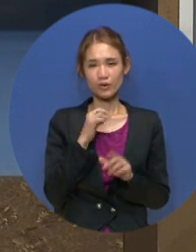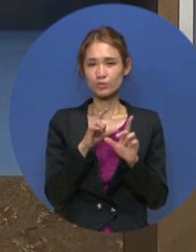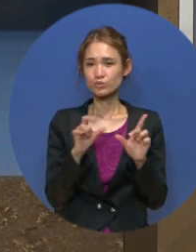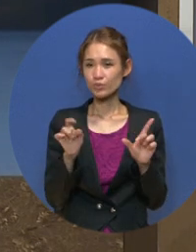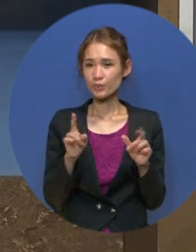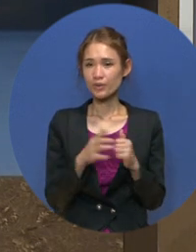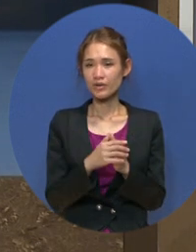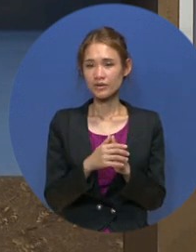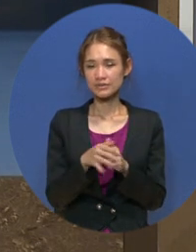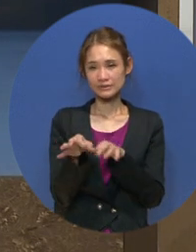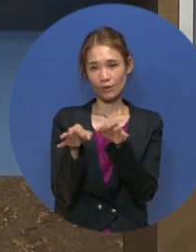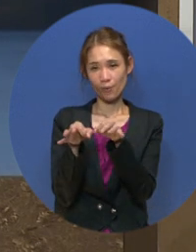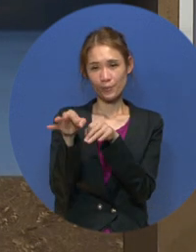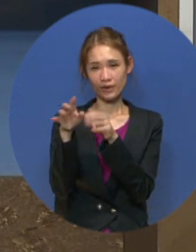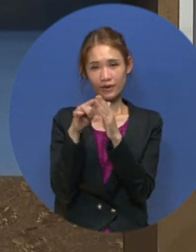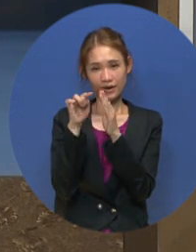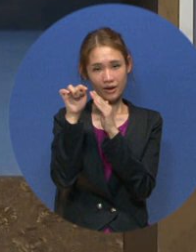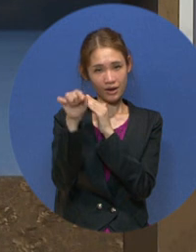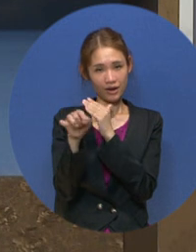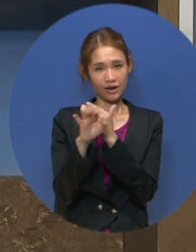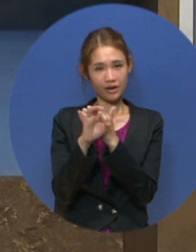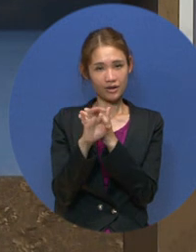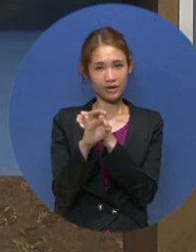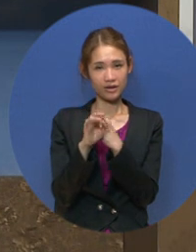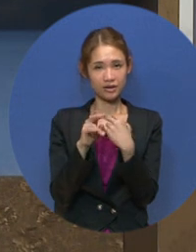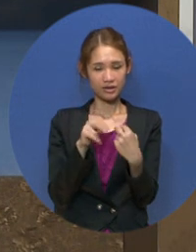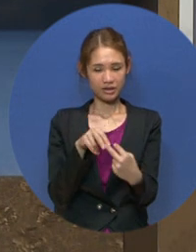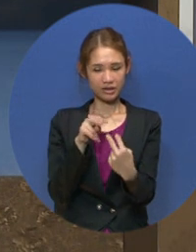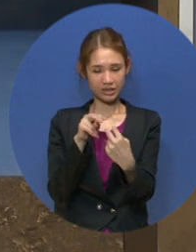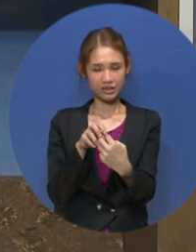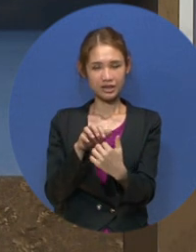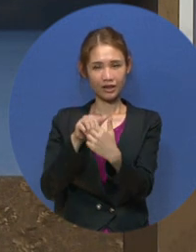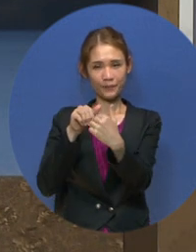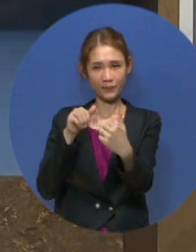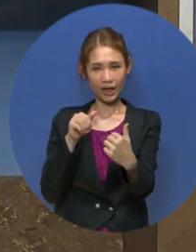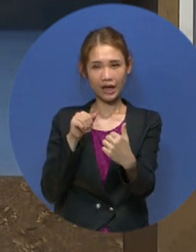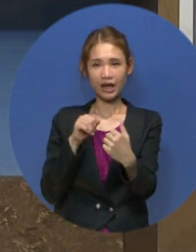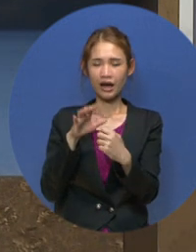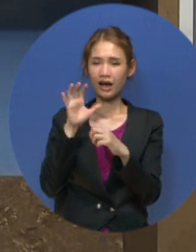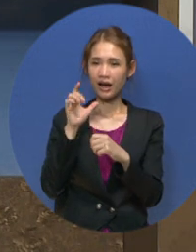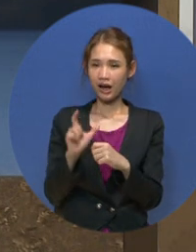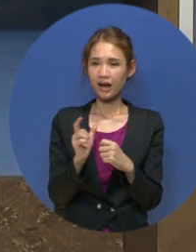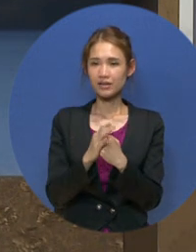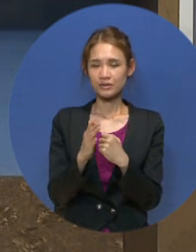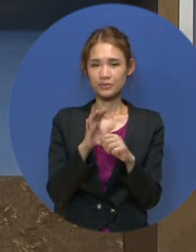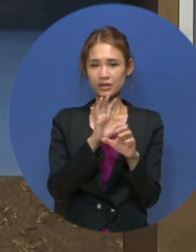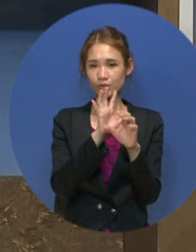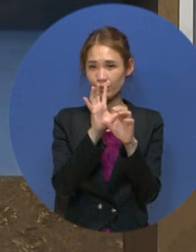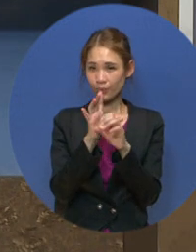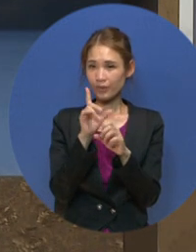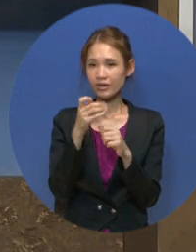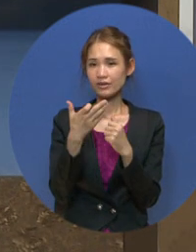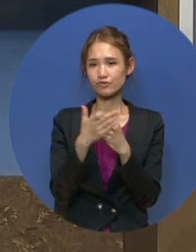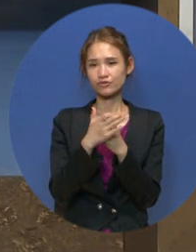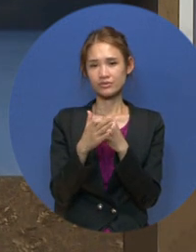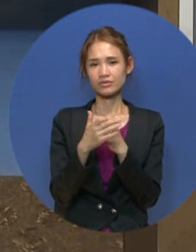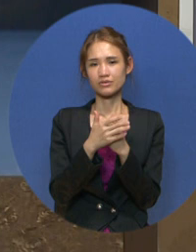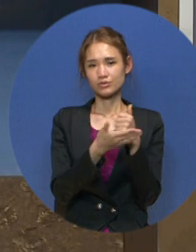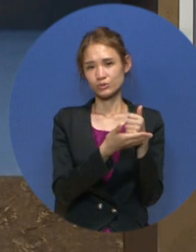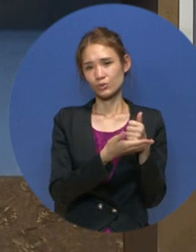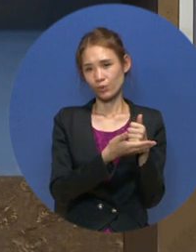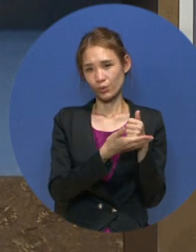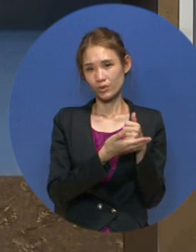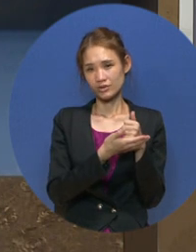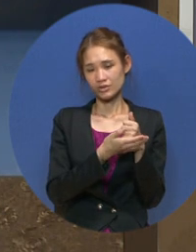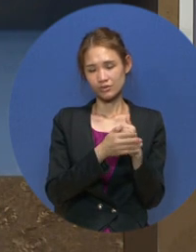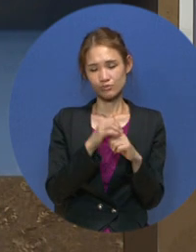부분이 네. 이 오프라인 매장 같은 경우는 이제 비대면이 강화되다 보니까 코로나로 네, 인해서 맞습니다. 또 비대면이 강화되다 보니까 좀 손님들의